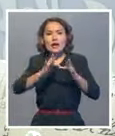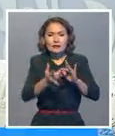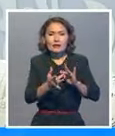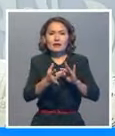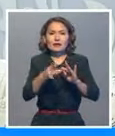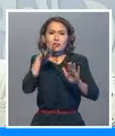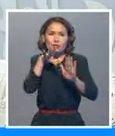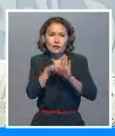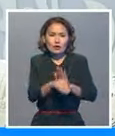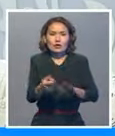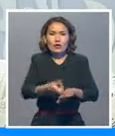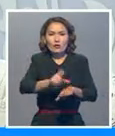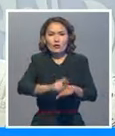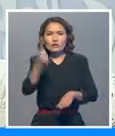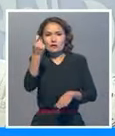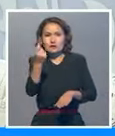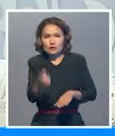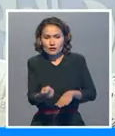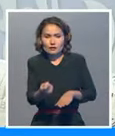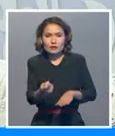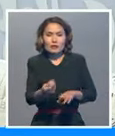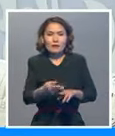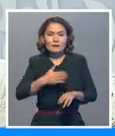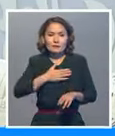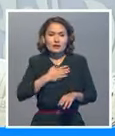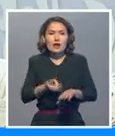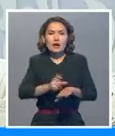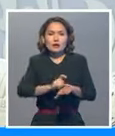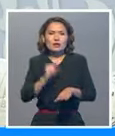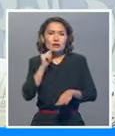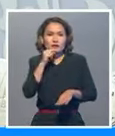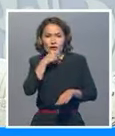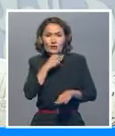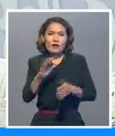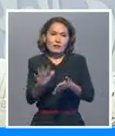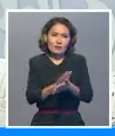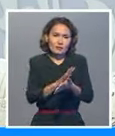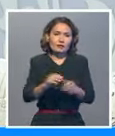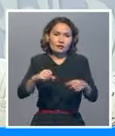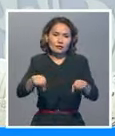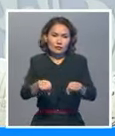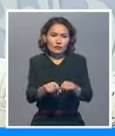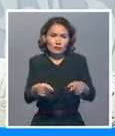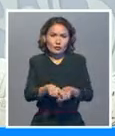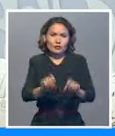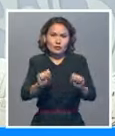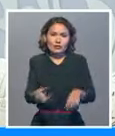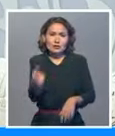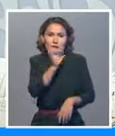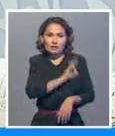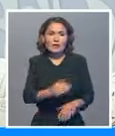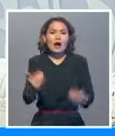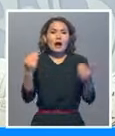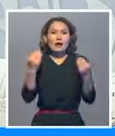Қазақстан бойынша жаңағы сөйлесулердің барлығы тегін жүргізіледі. Бұрын үйге қонақтар кісілер келген кезде біреу төлесіп қойса, телефоныңызға қарап 2-3 мың ақша төлеп отырсаңыз, бүгінгі